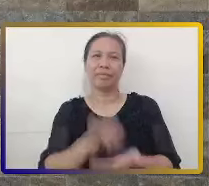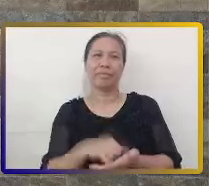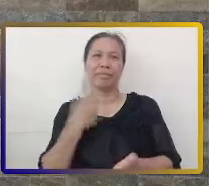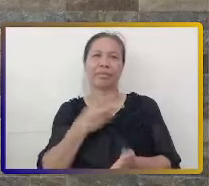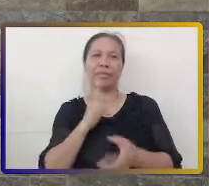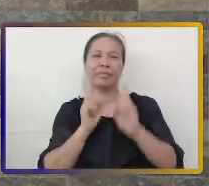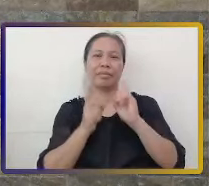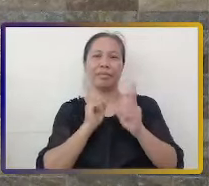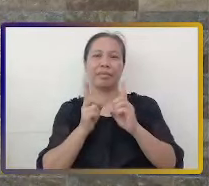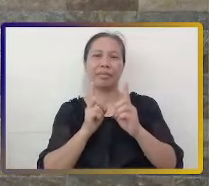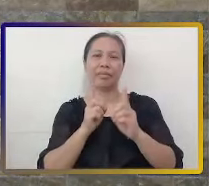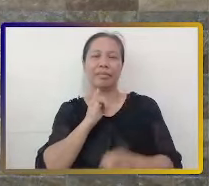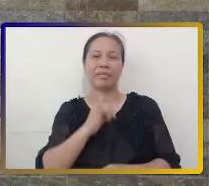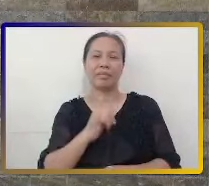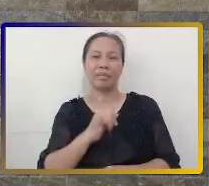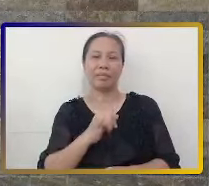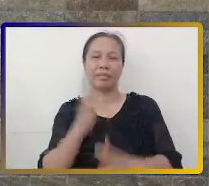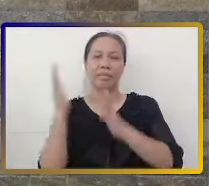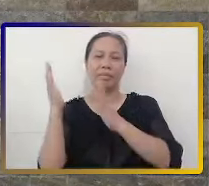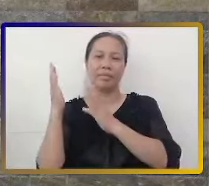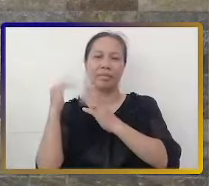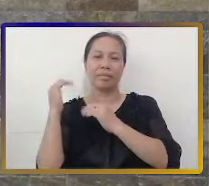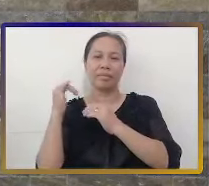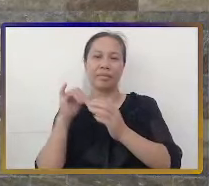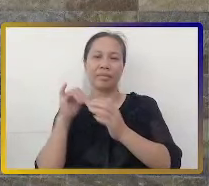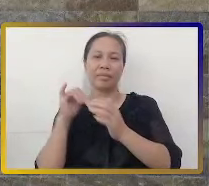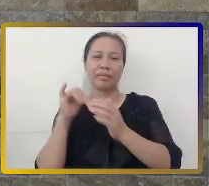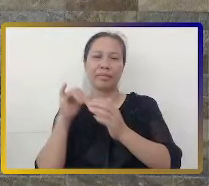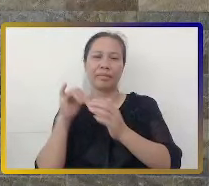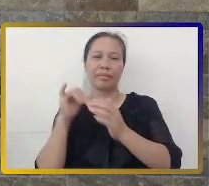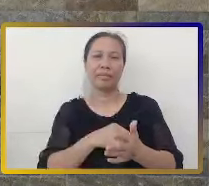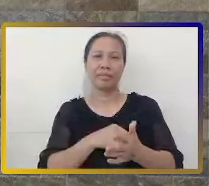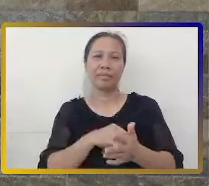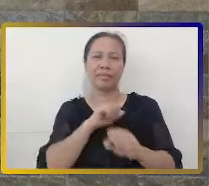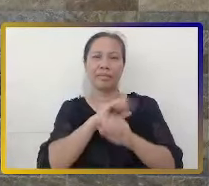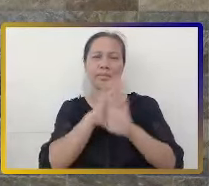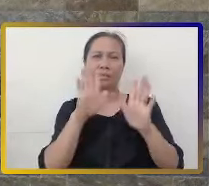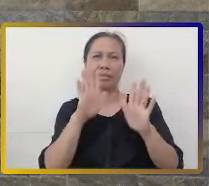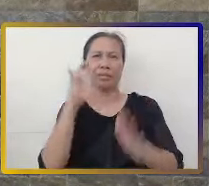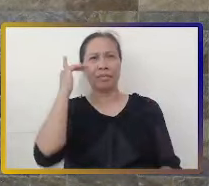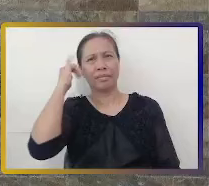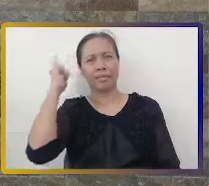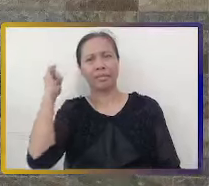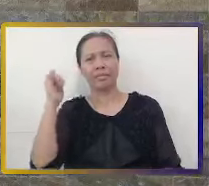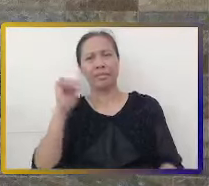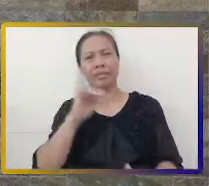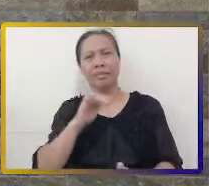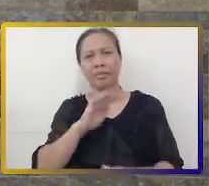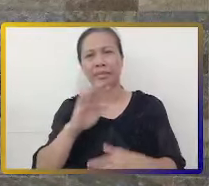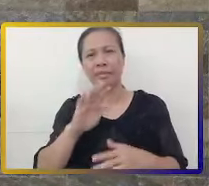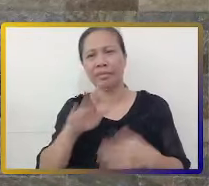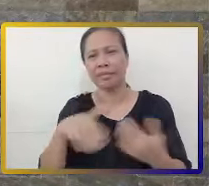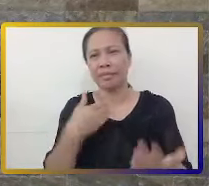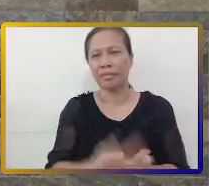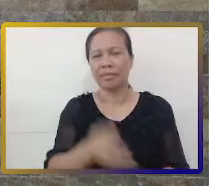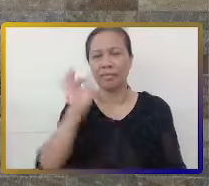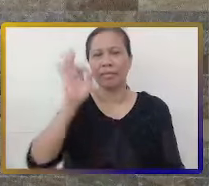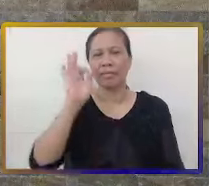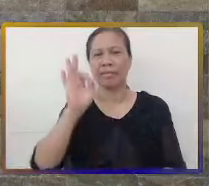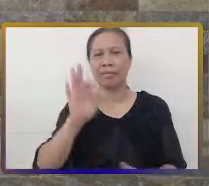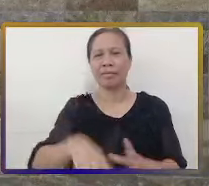dito ay naway maging maliwanag imagine kung ilang mga preachers na ang napalabas po